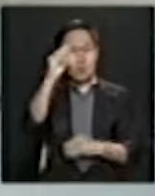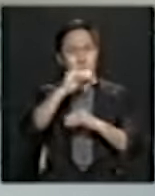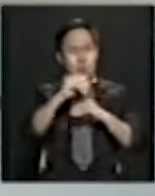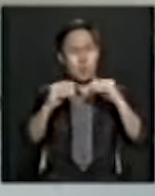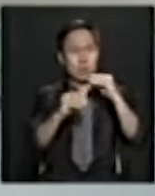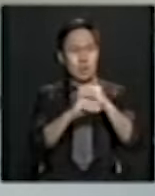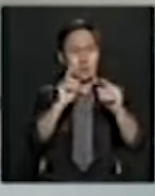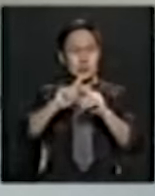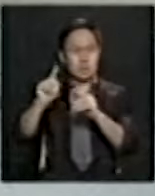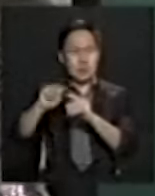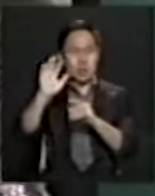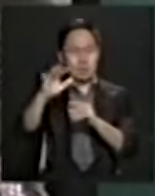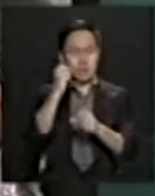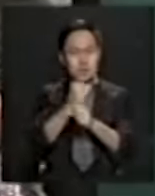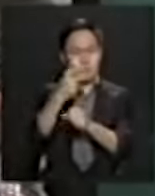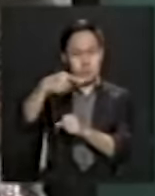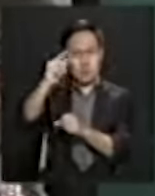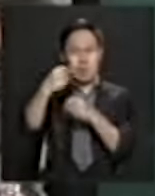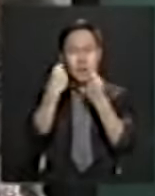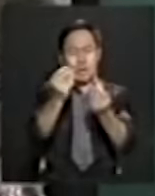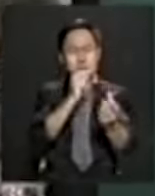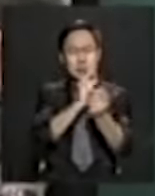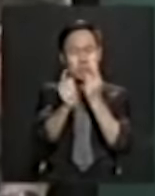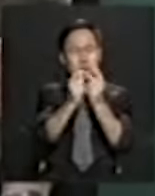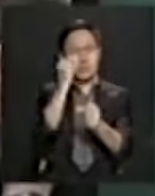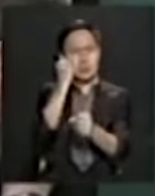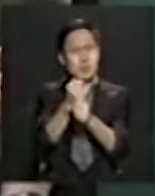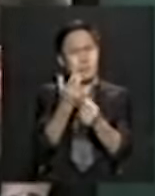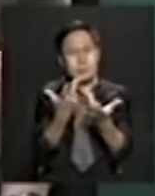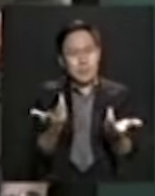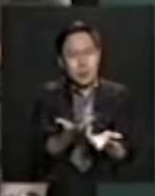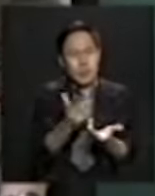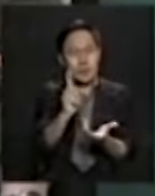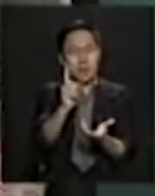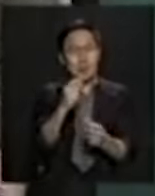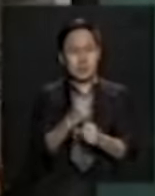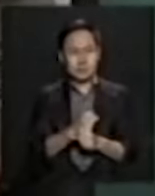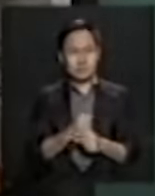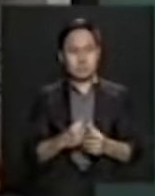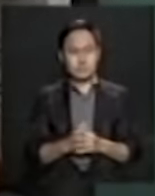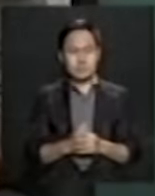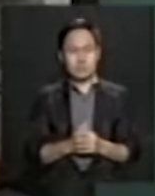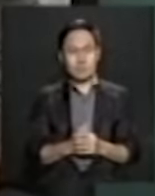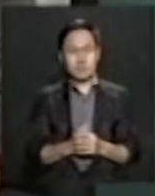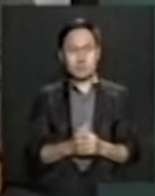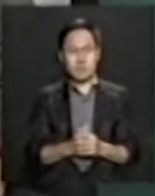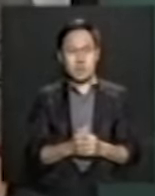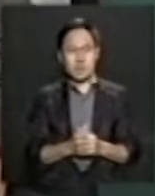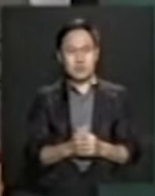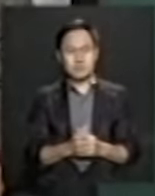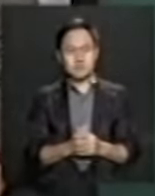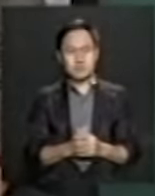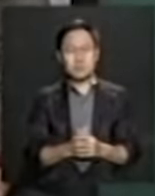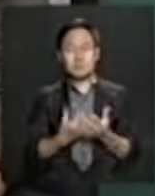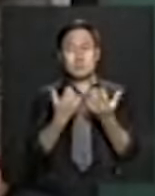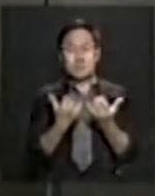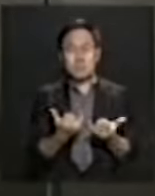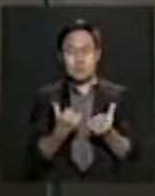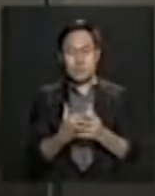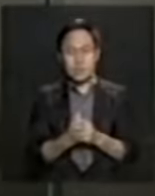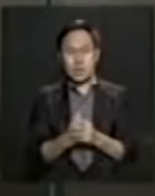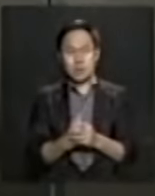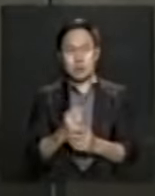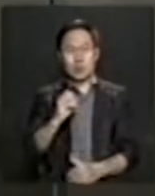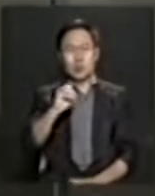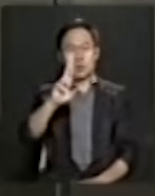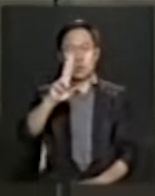โครงการต่างๆเพื่อบำเพ็ญประโยชน์แก่สังคมดำเนินการอะไรอยู่บ้างฮะโดยเฉพาะโครงการนี้ฮะ ครับก็อยากจะกล่าวเรียนว่าโรต